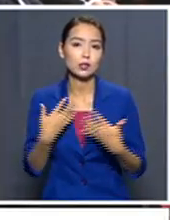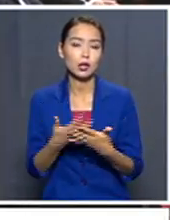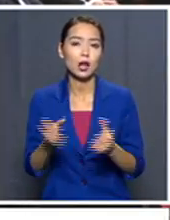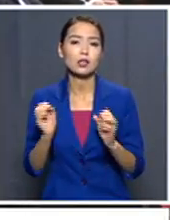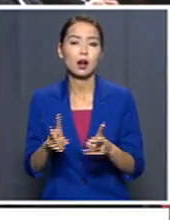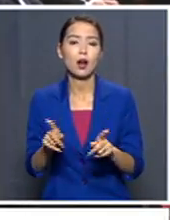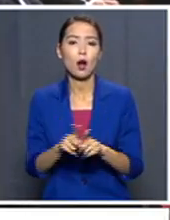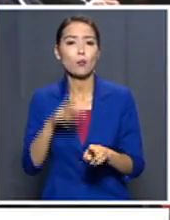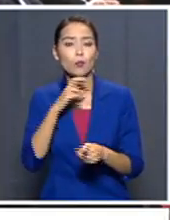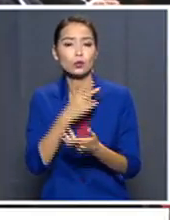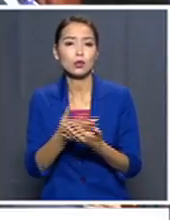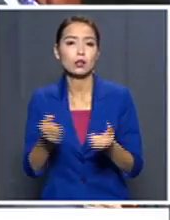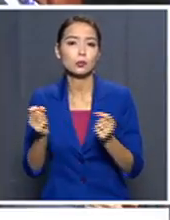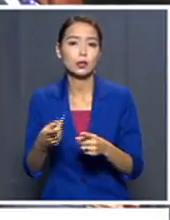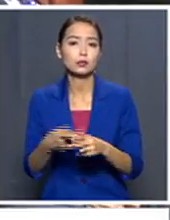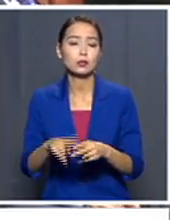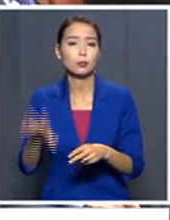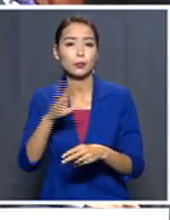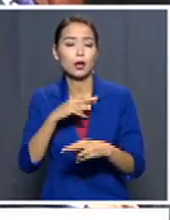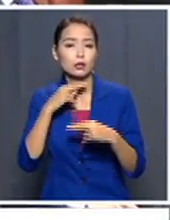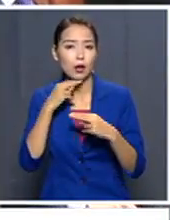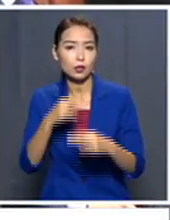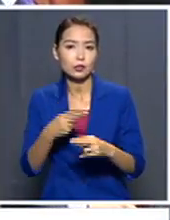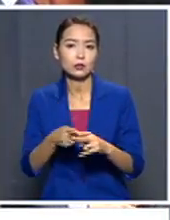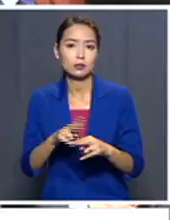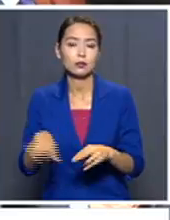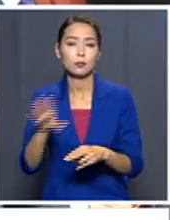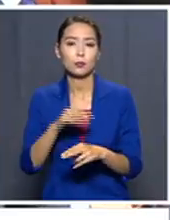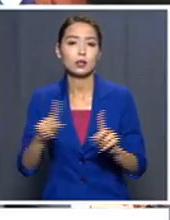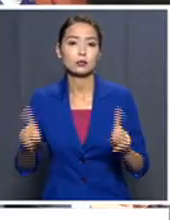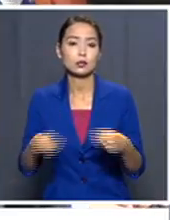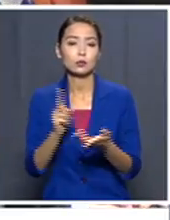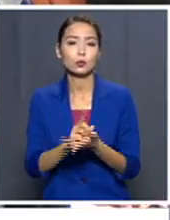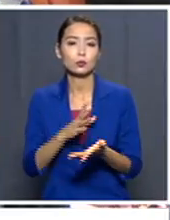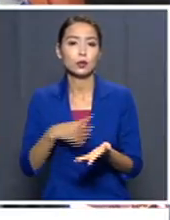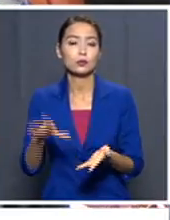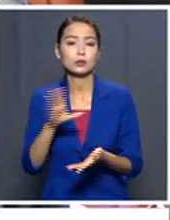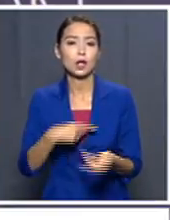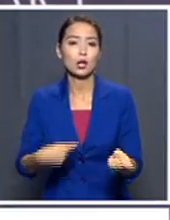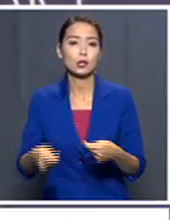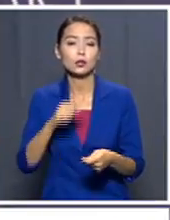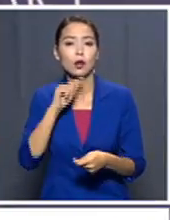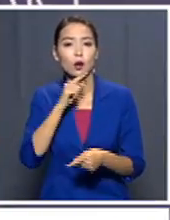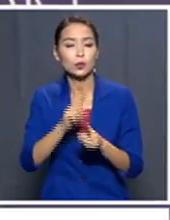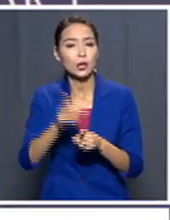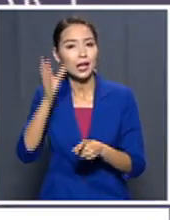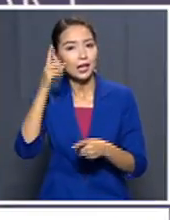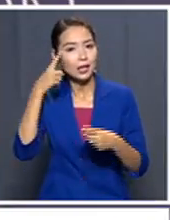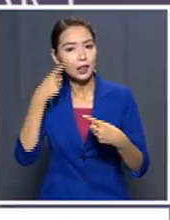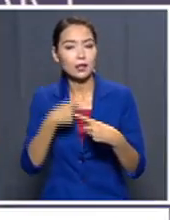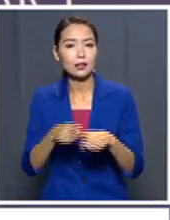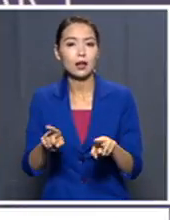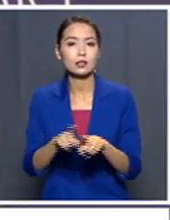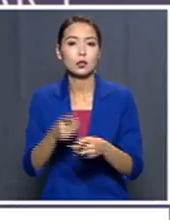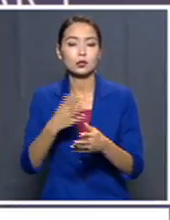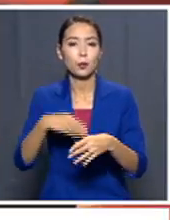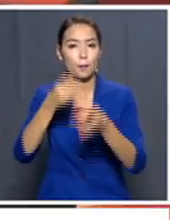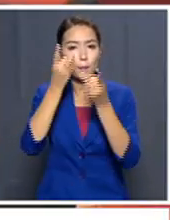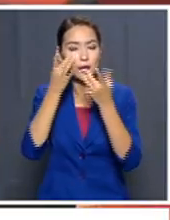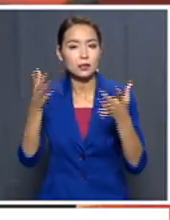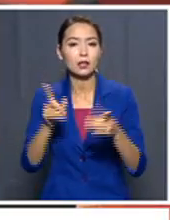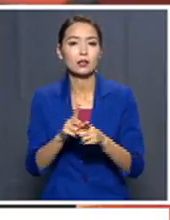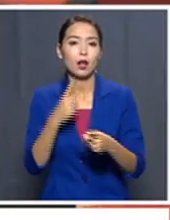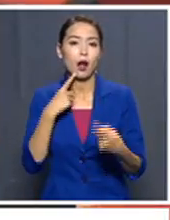жою тағырыптары да назардан тыс қалған жоқ. Іс-шараның нәтижесінде сауда-экономикалық, ғылыми-техникалық және мәдени ынтымақтастық